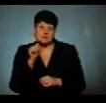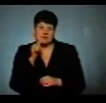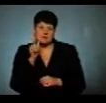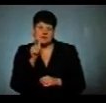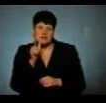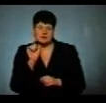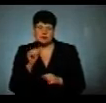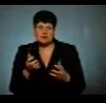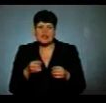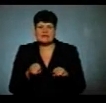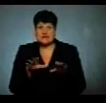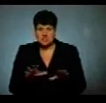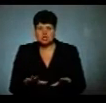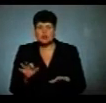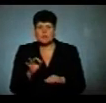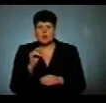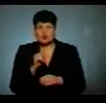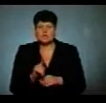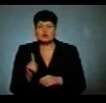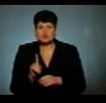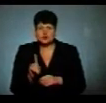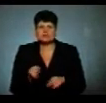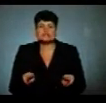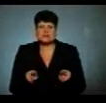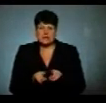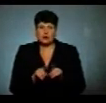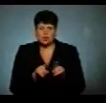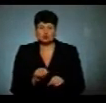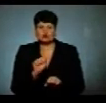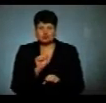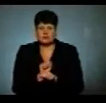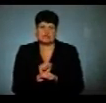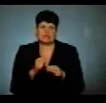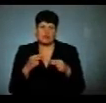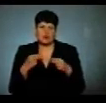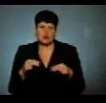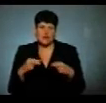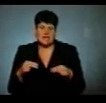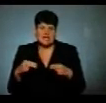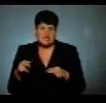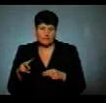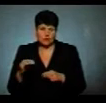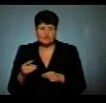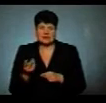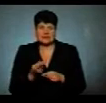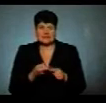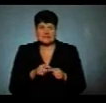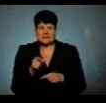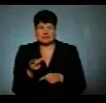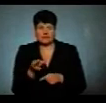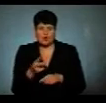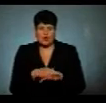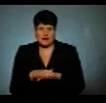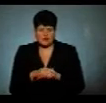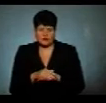післязавтра ми можемо прийняти рішення про те, що також призупинити торгівлю на цих двох ринках. Тому